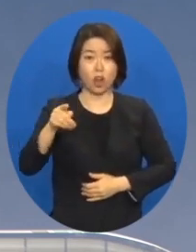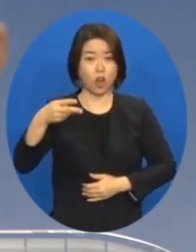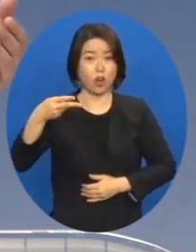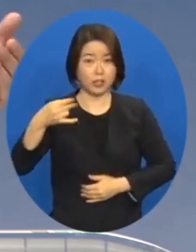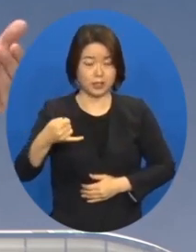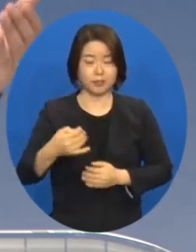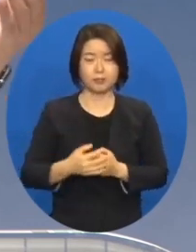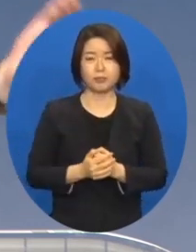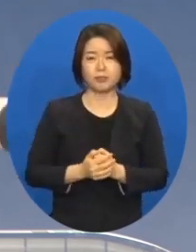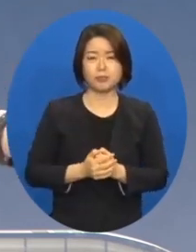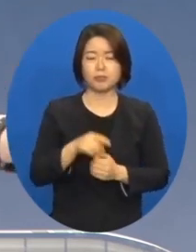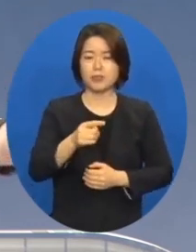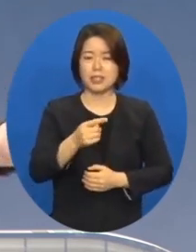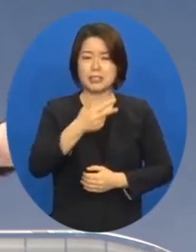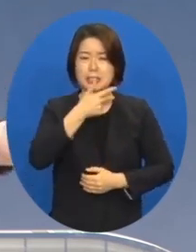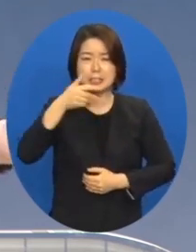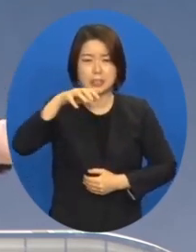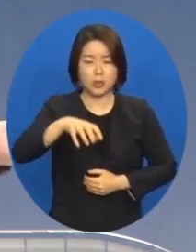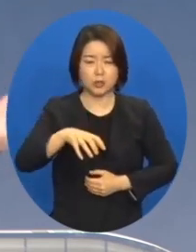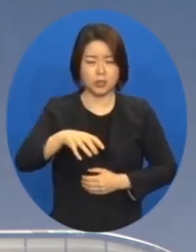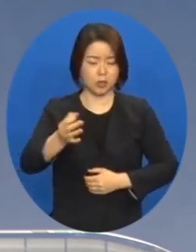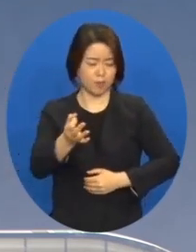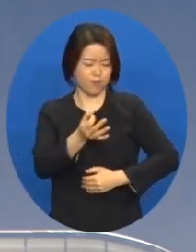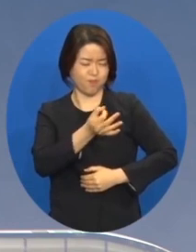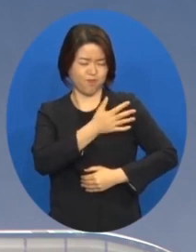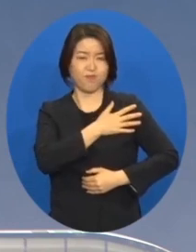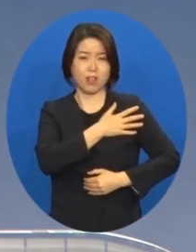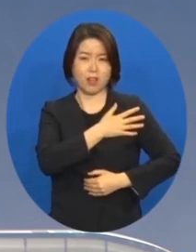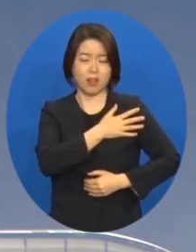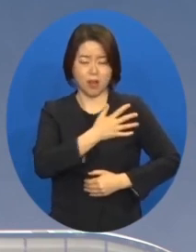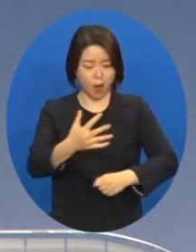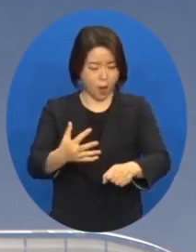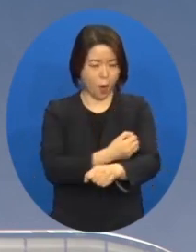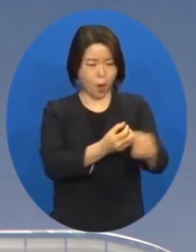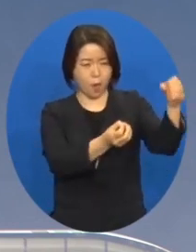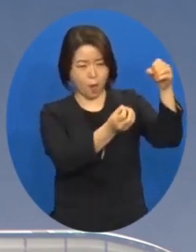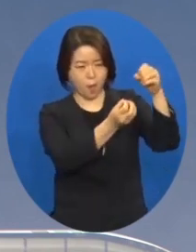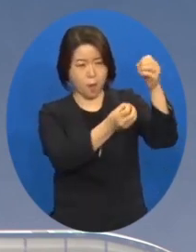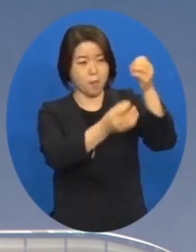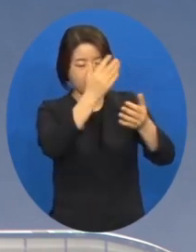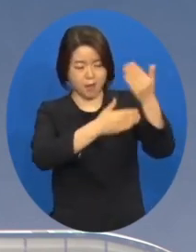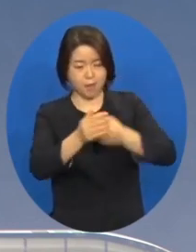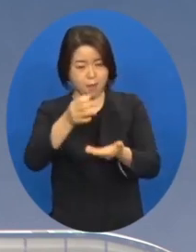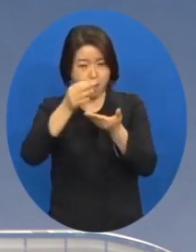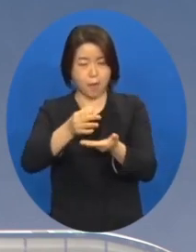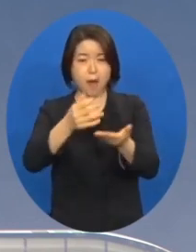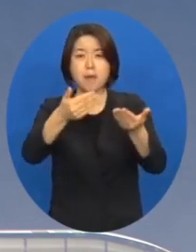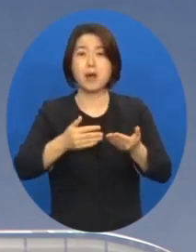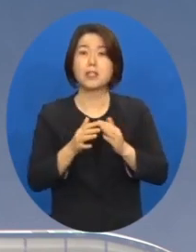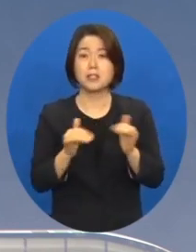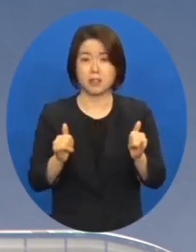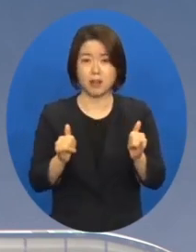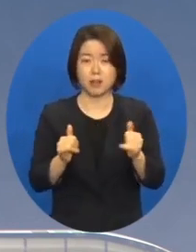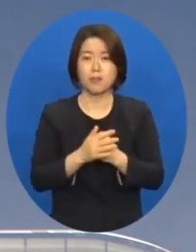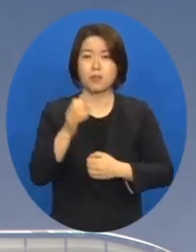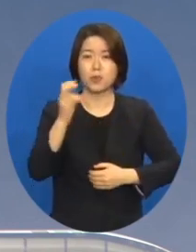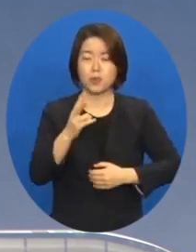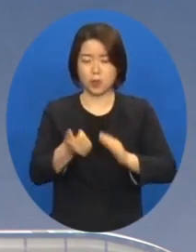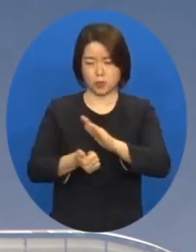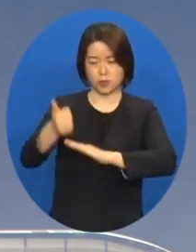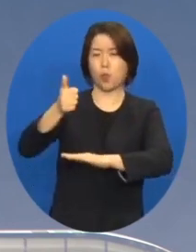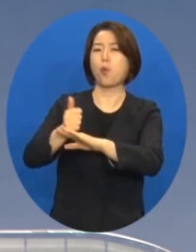그는 영국에서 대단히 부유한 사람이었어요. 엄청난 재산을 물려받은 사람이에요. 그리고 대단히